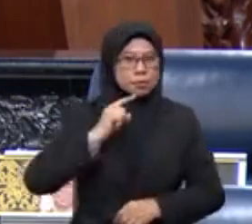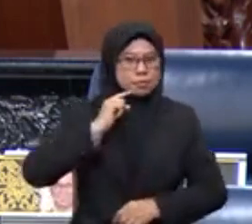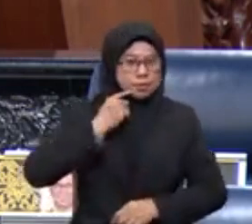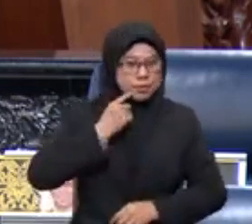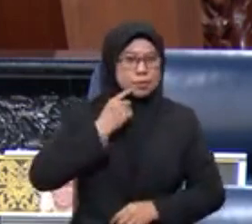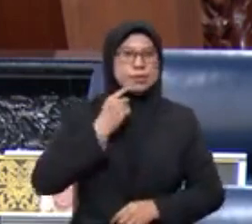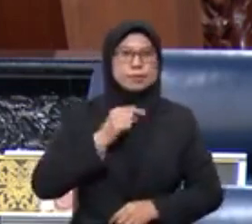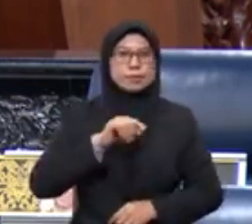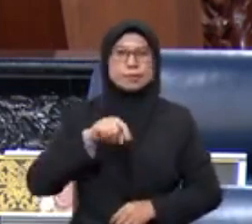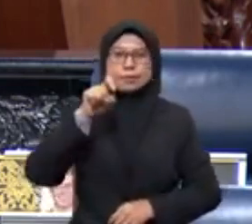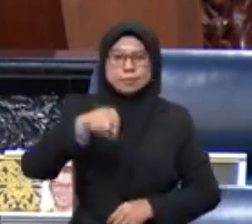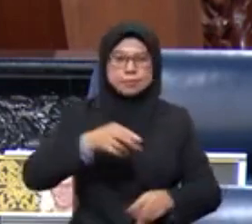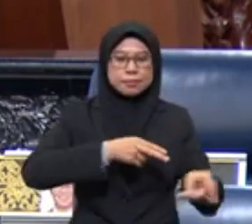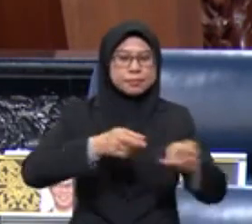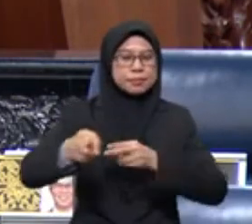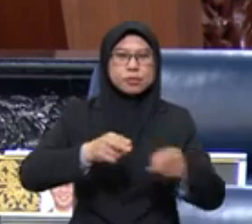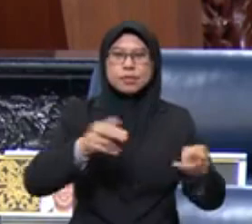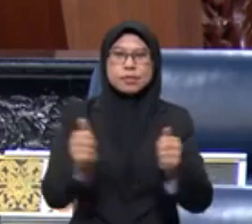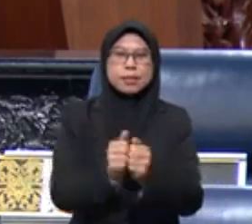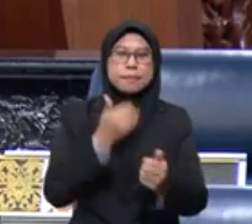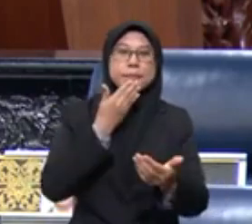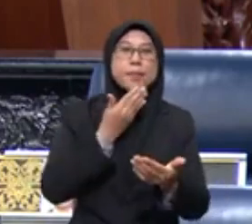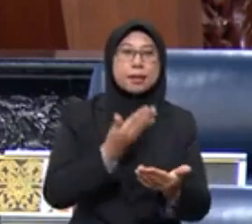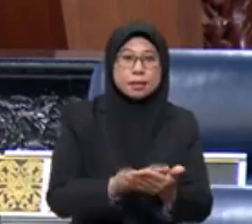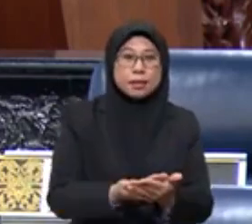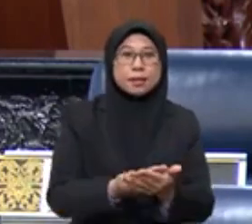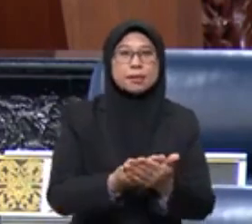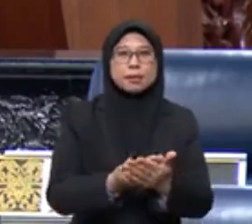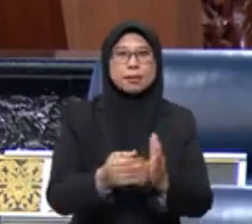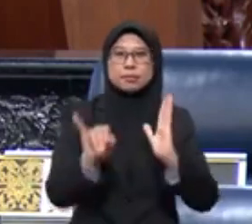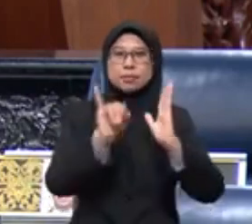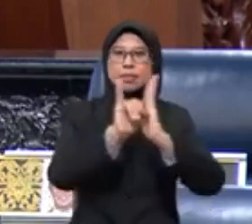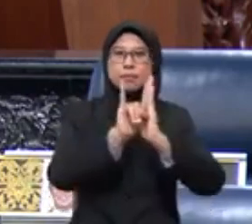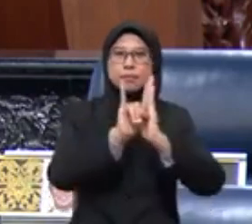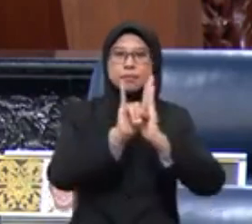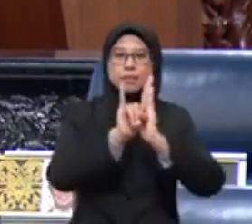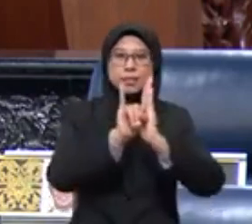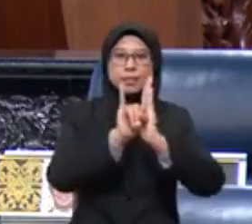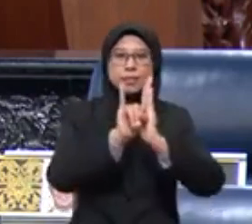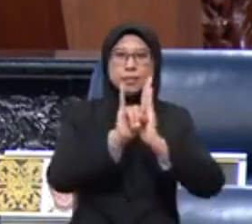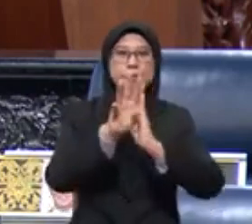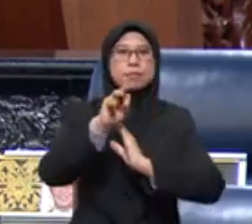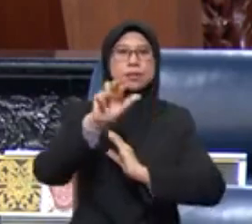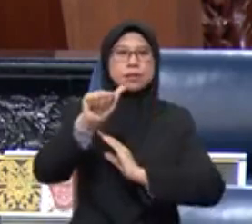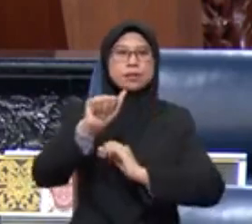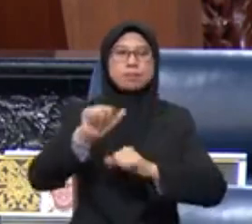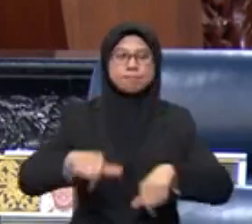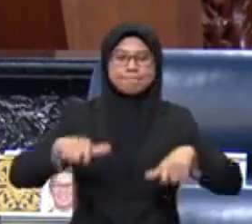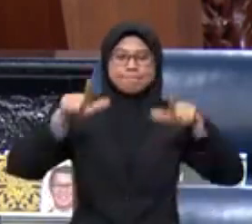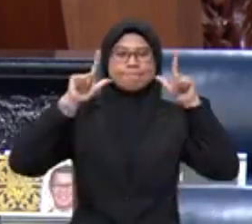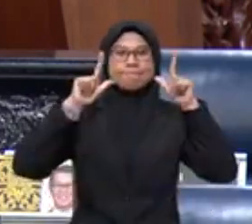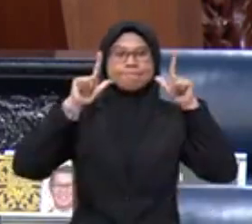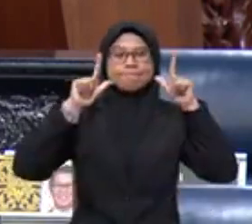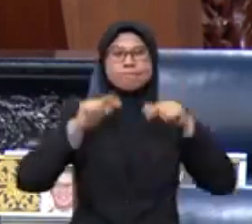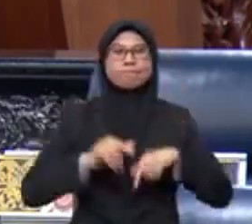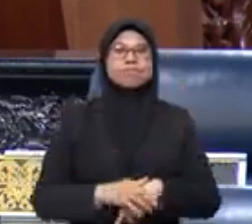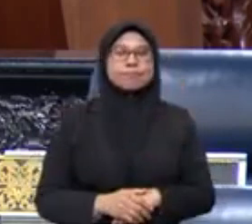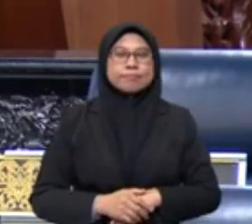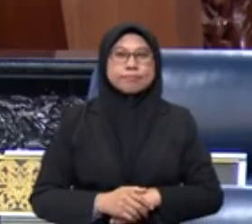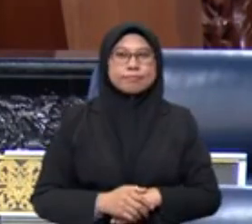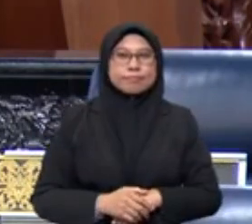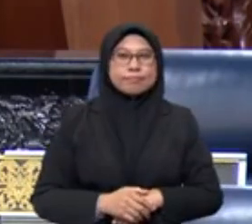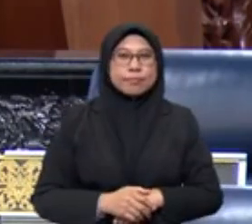dan harus diuruskan dengan sebaik mungkin supaya imej baik MARA dapat dipulihkan kembali di kaca mata